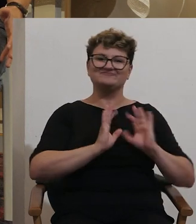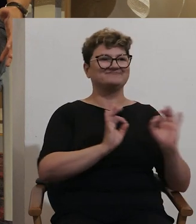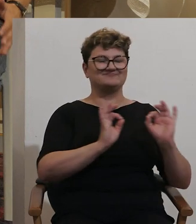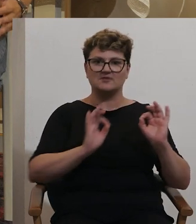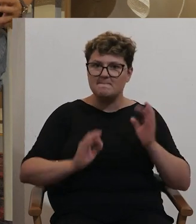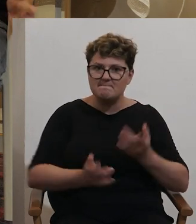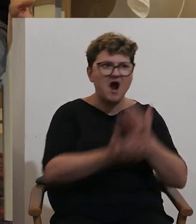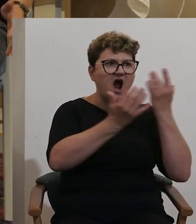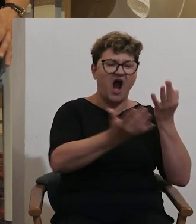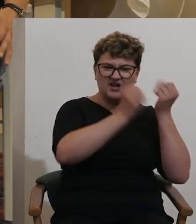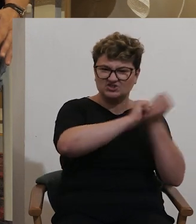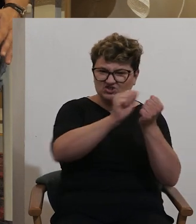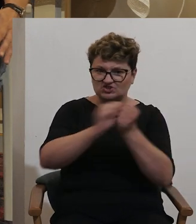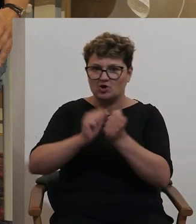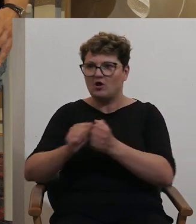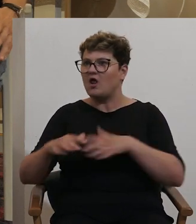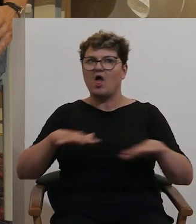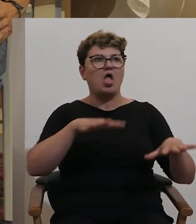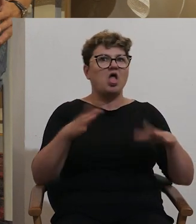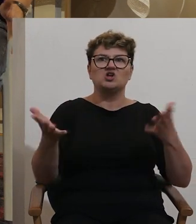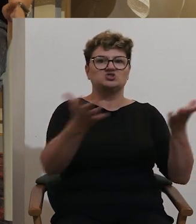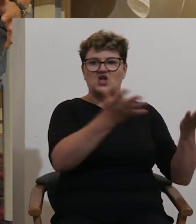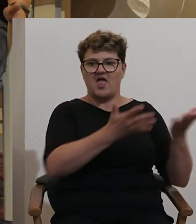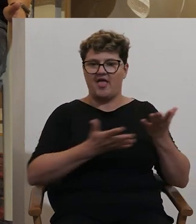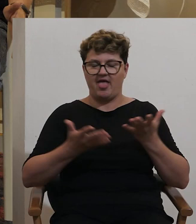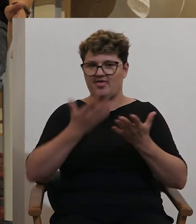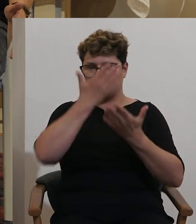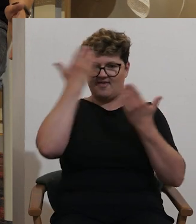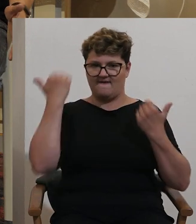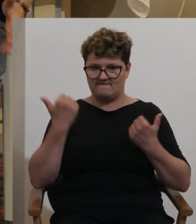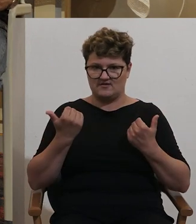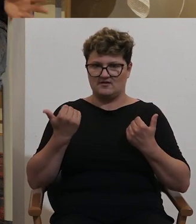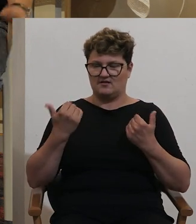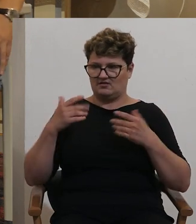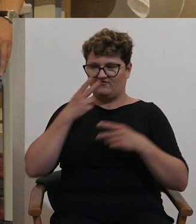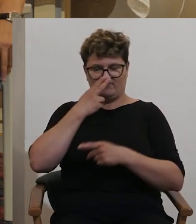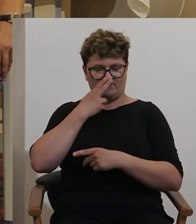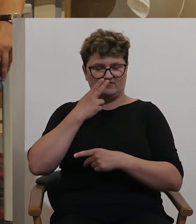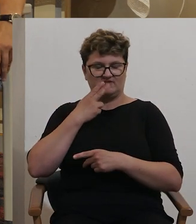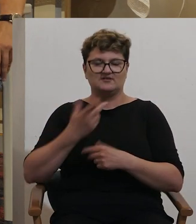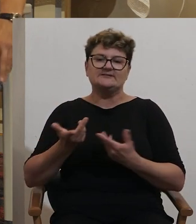zniszczone. Nie wiedzieli, w którą stronę się kompletnie obrócić.